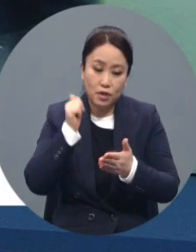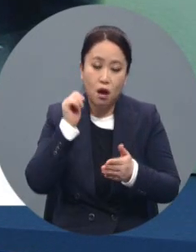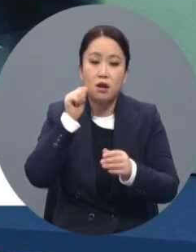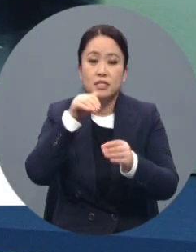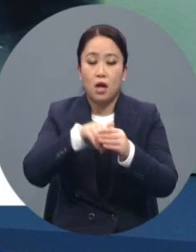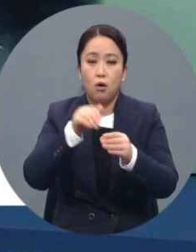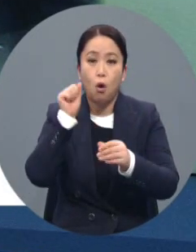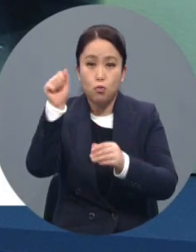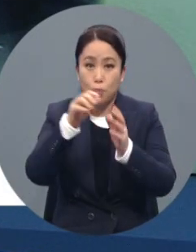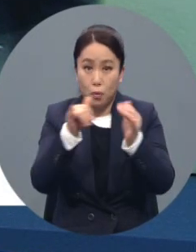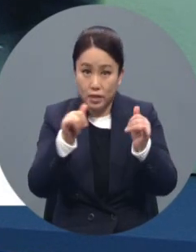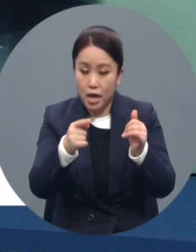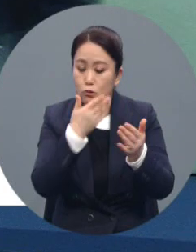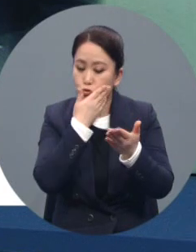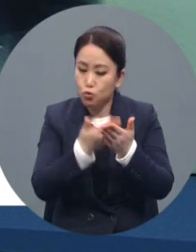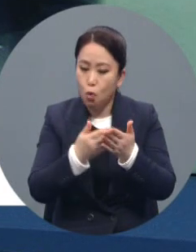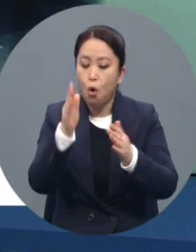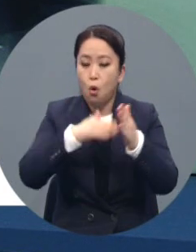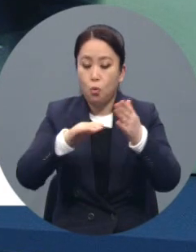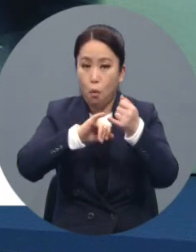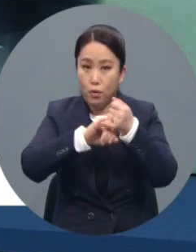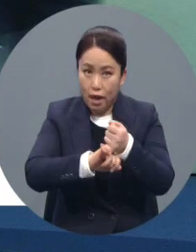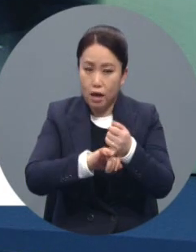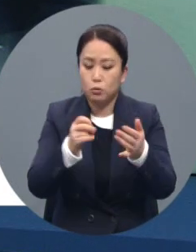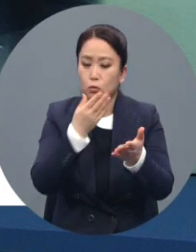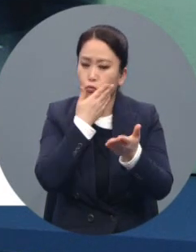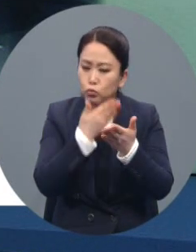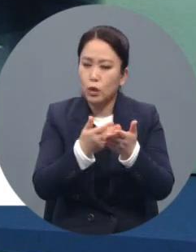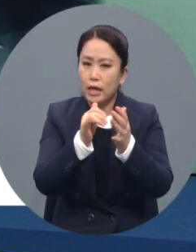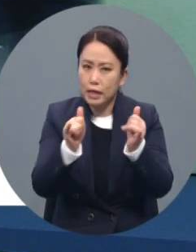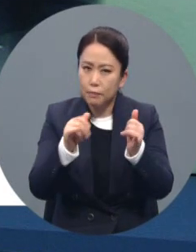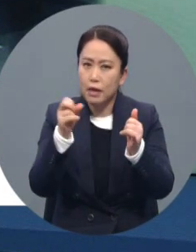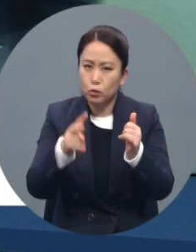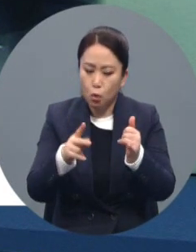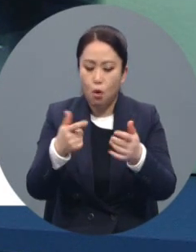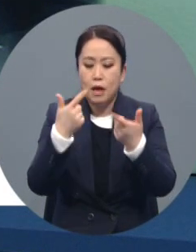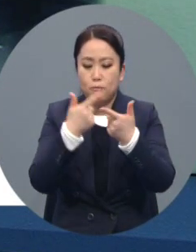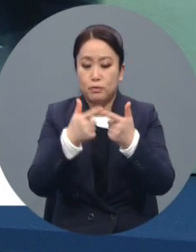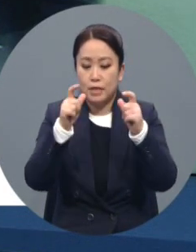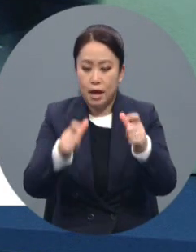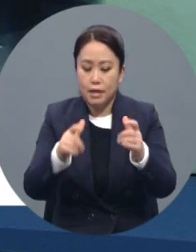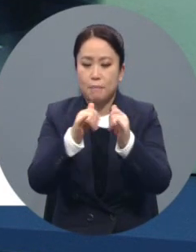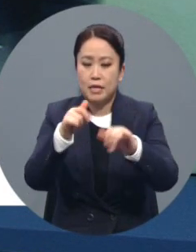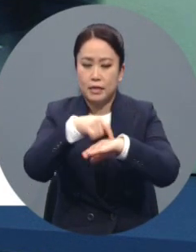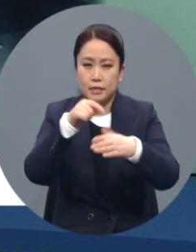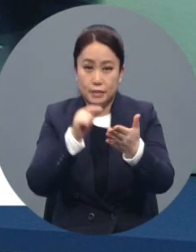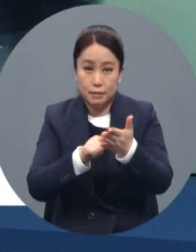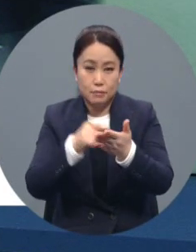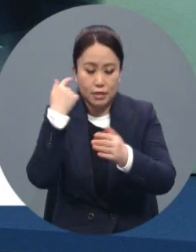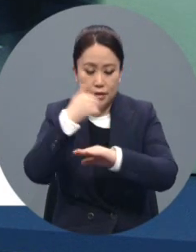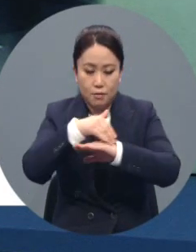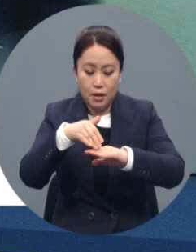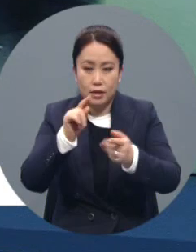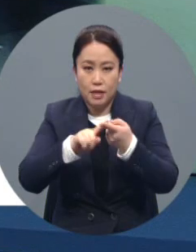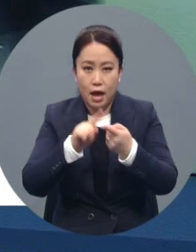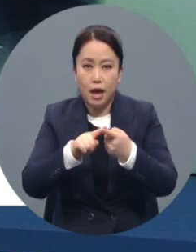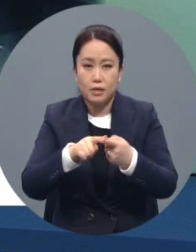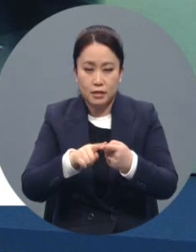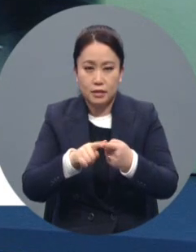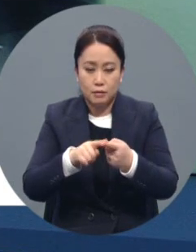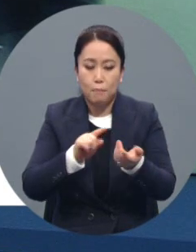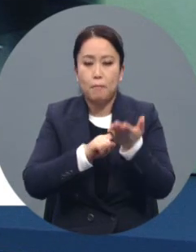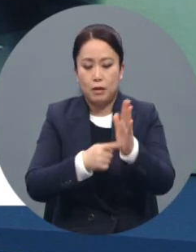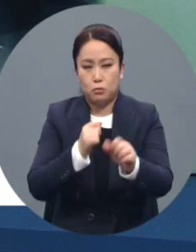공약과 핵심 인물, 그리고 지역 민심을 분석하는 기획 뉴스를 오늘부터 사흘 동안 방송합니다. 오늘 그